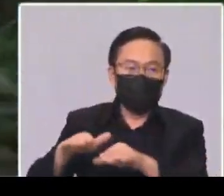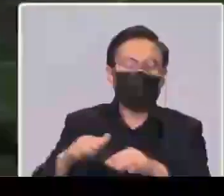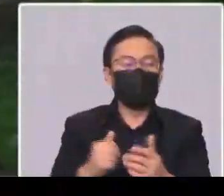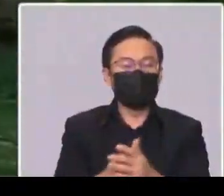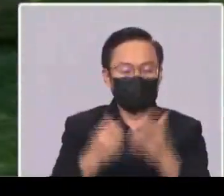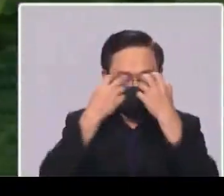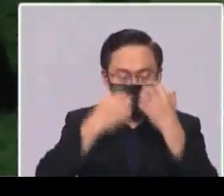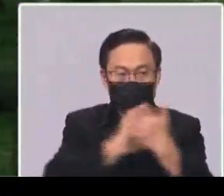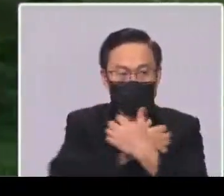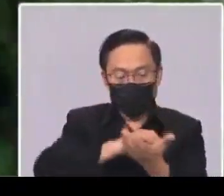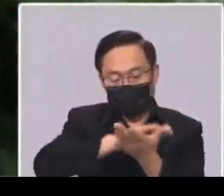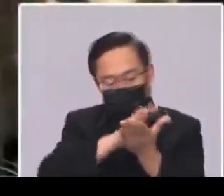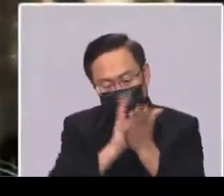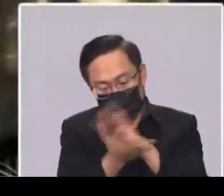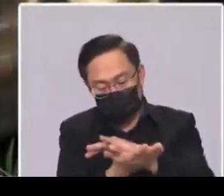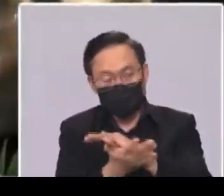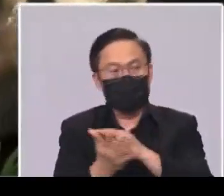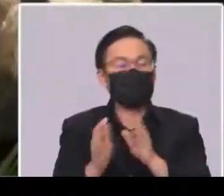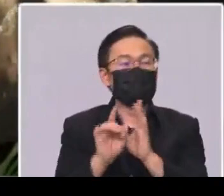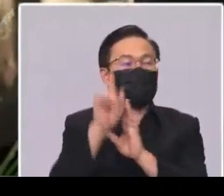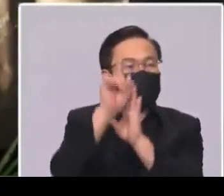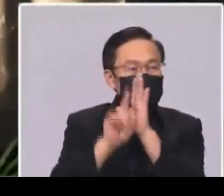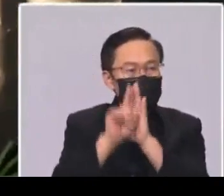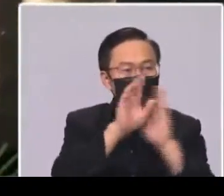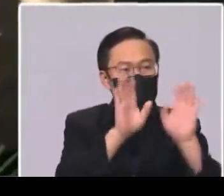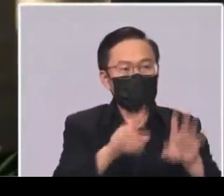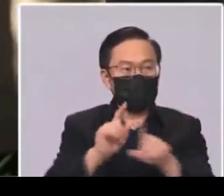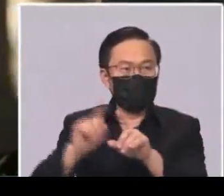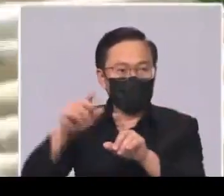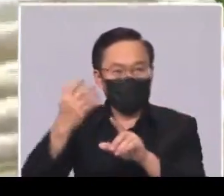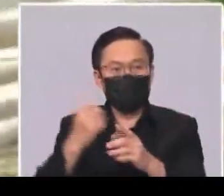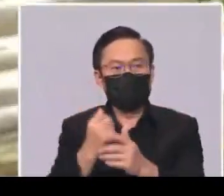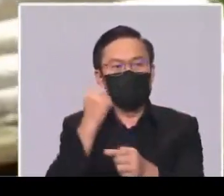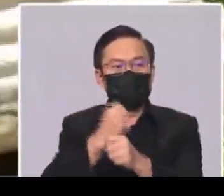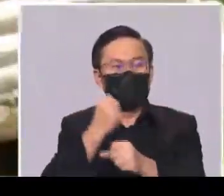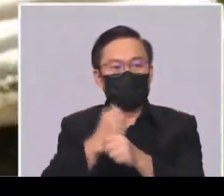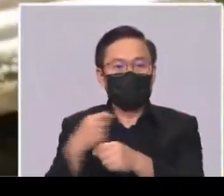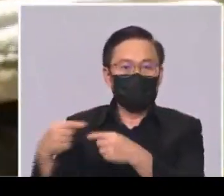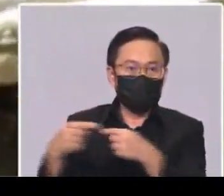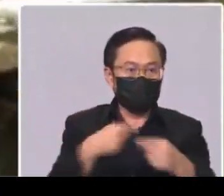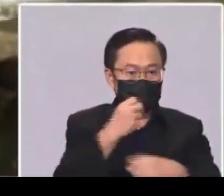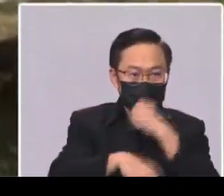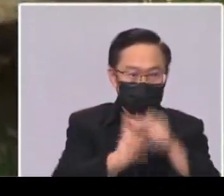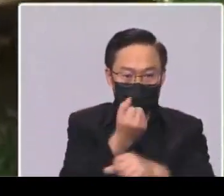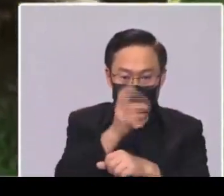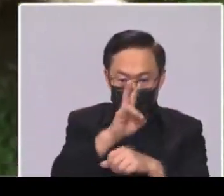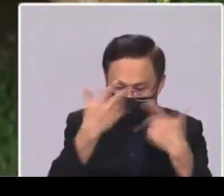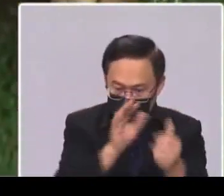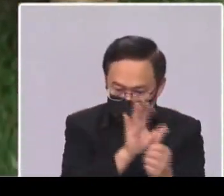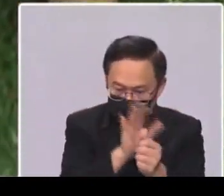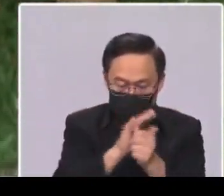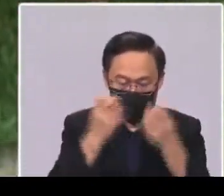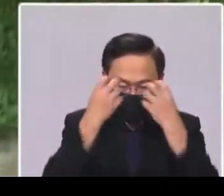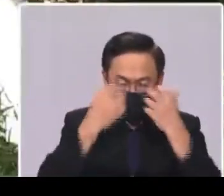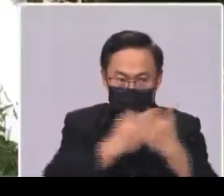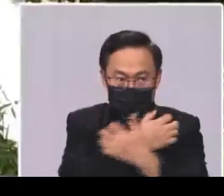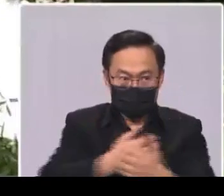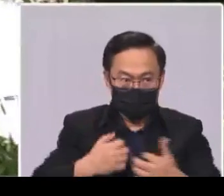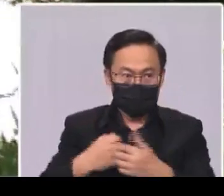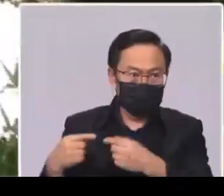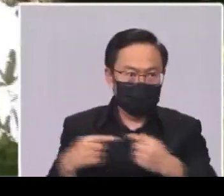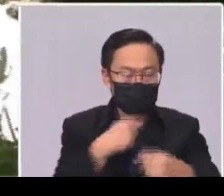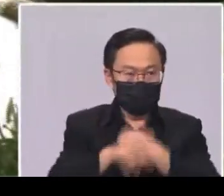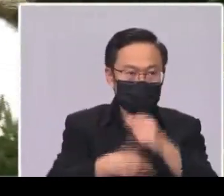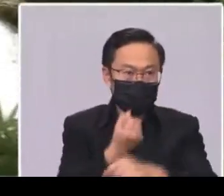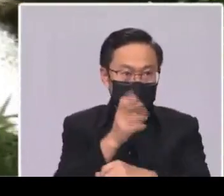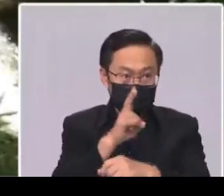สามารถปรับตัวเข้ากับสภาพแวดล้อมอุณหภูมิได้นะฮะทำต่อเนื่องมาสู่ปีที่ 17แล้วนะคะคุณผู้ชมแบบนี้นะคะแล้วก็จะเป็น